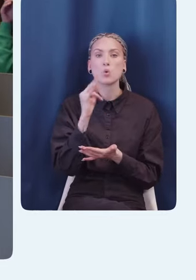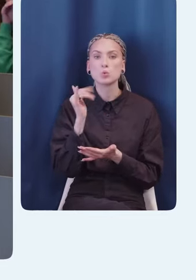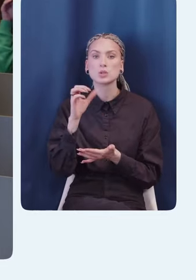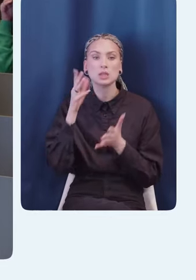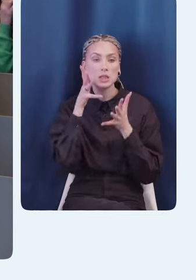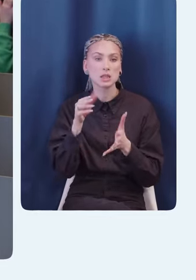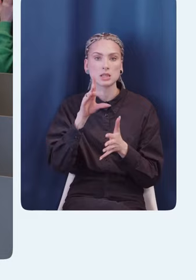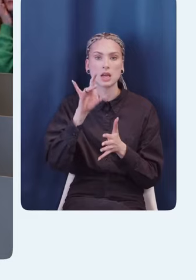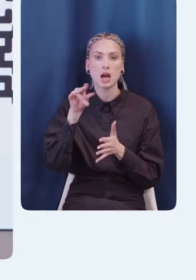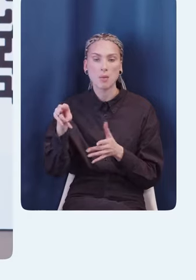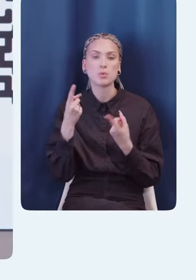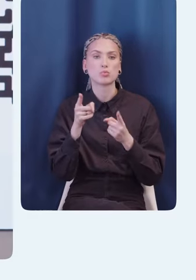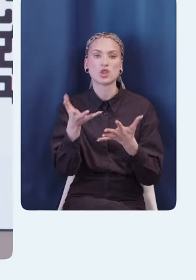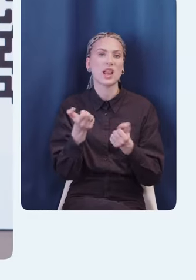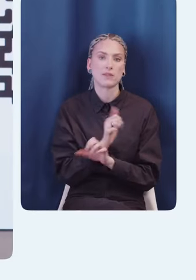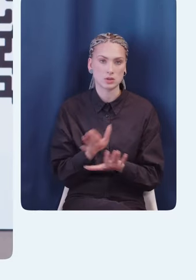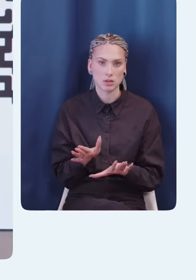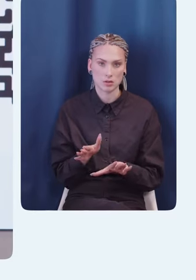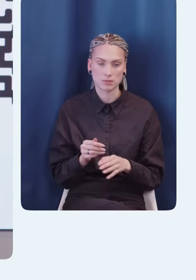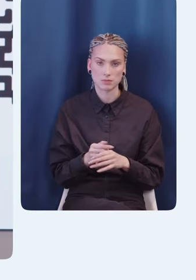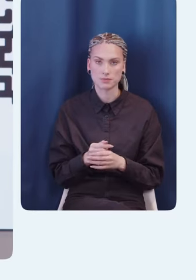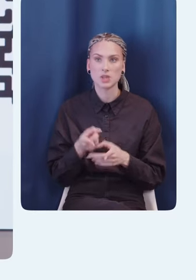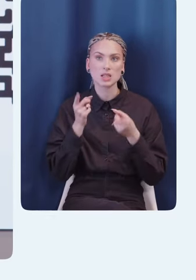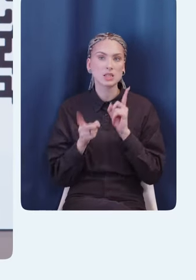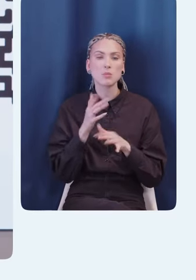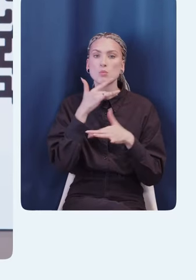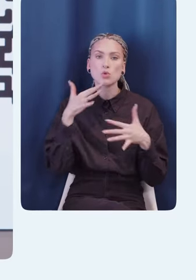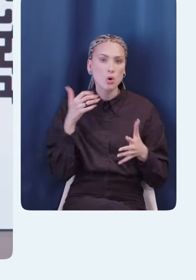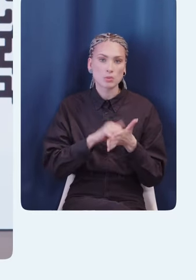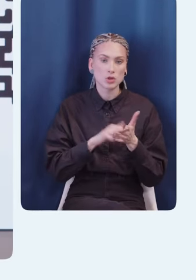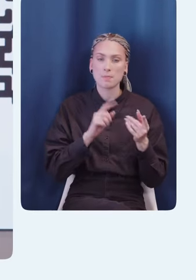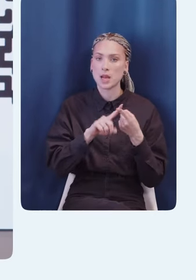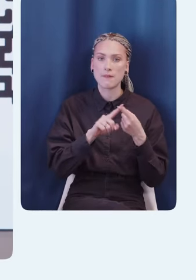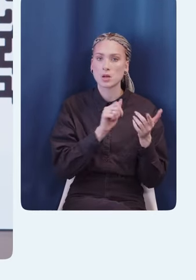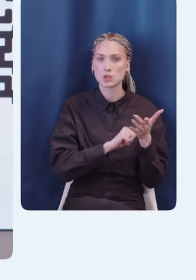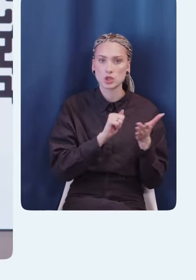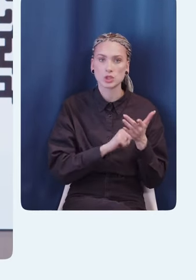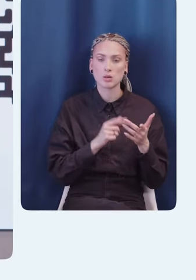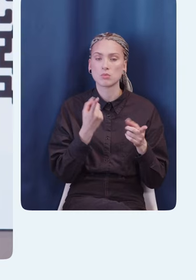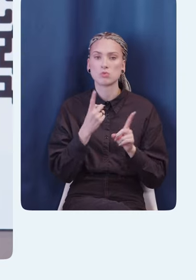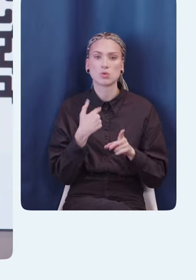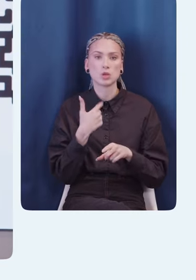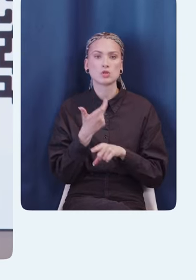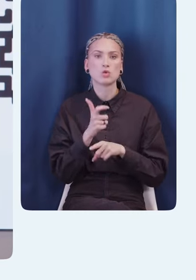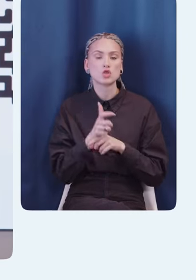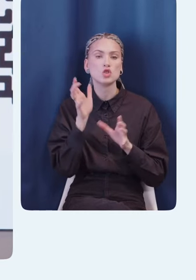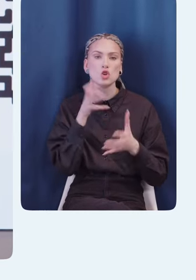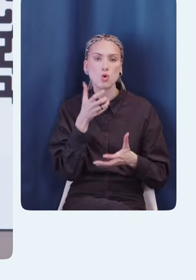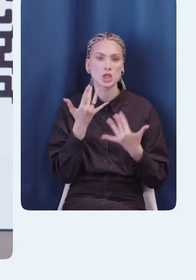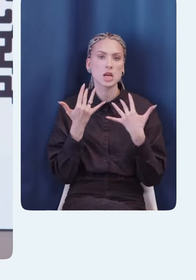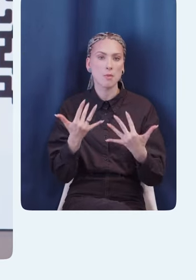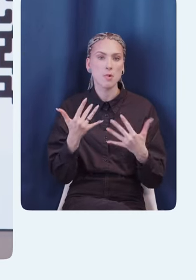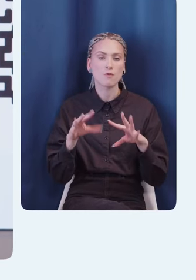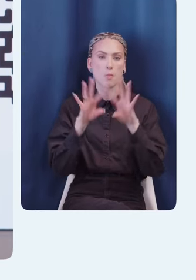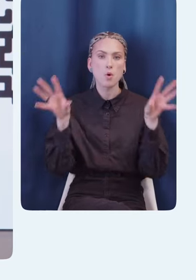взял? На самом деле много причин. Первая причина — это то, что у нас очень серьезное требование по объему